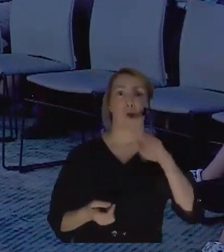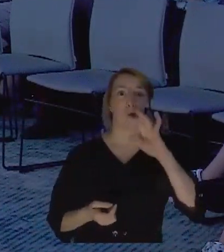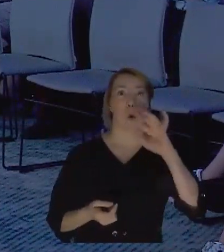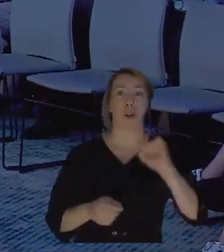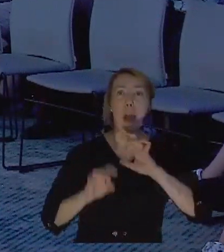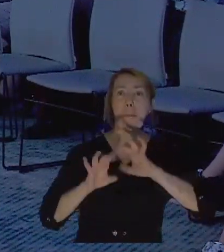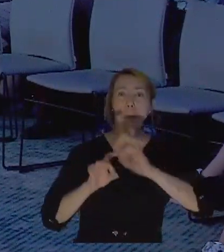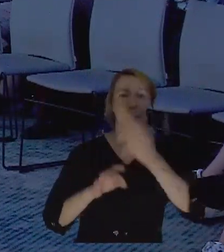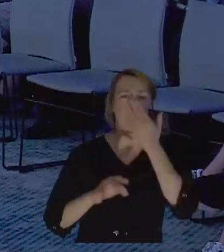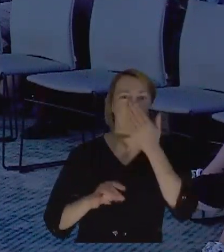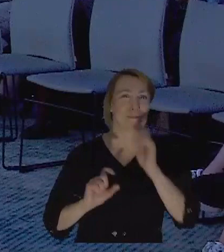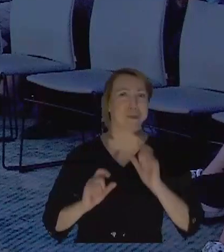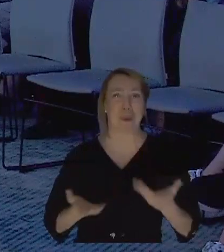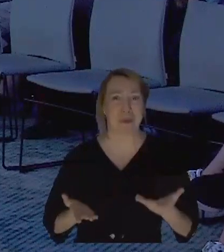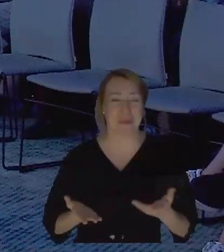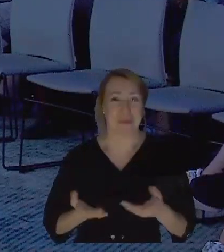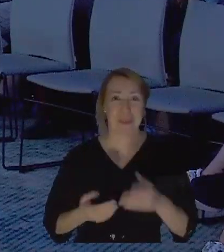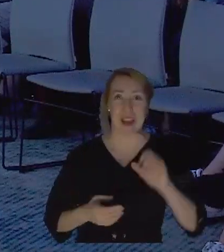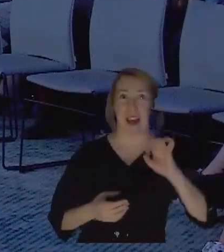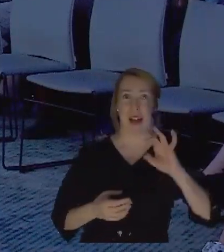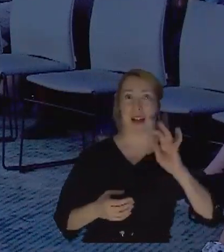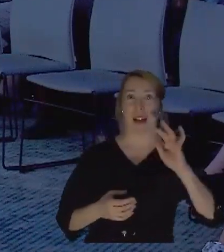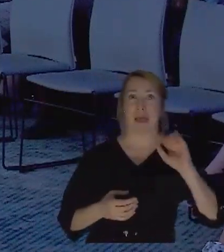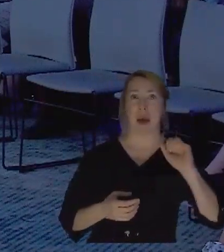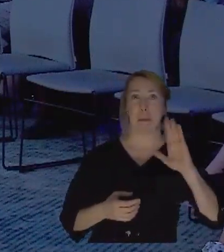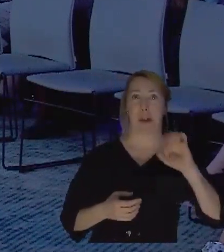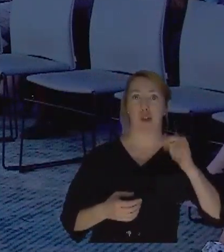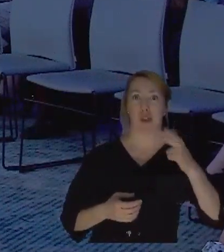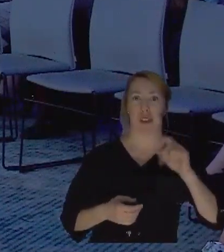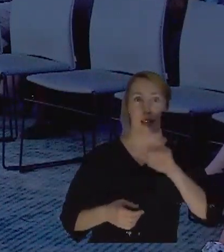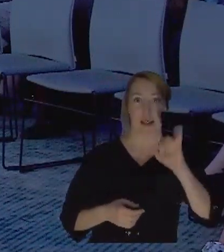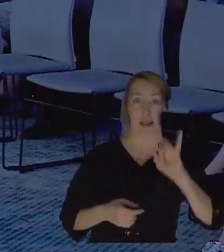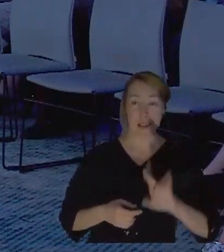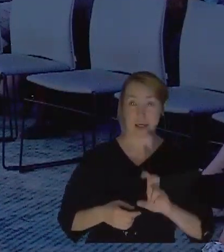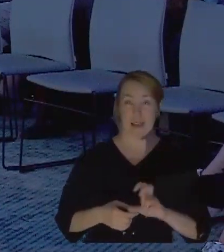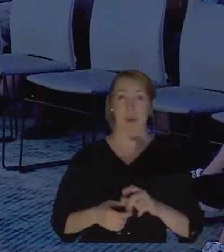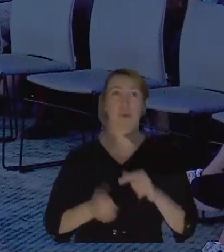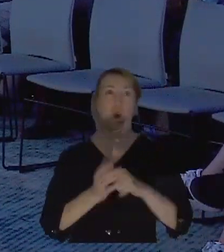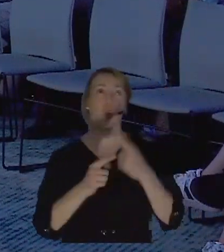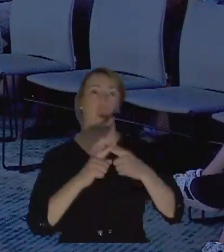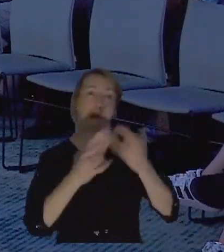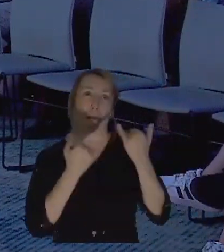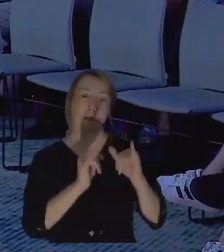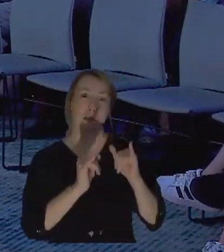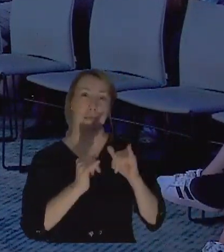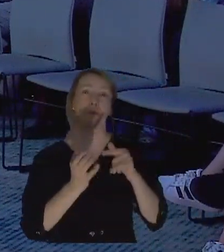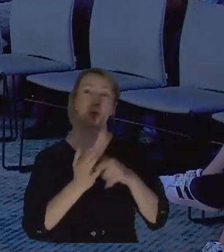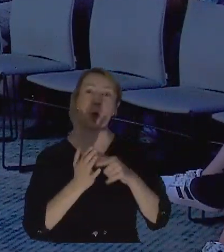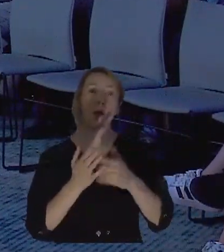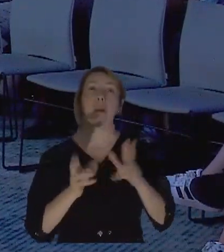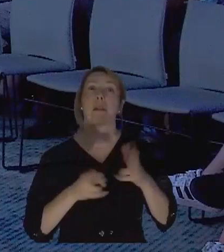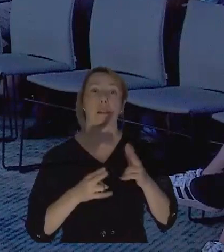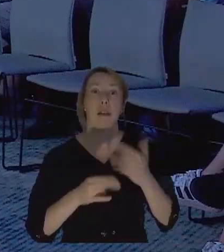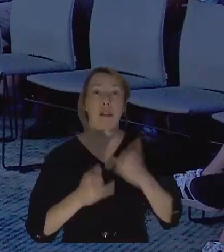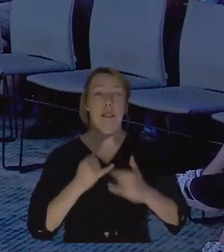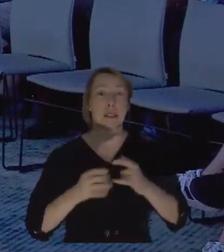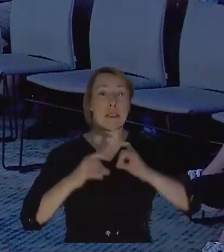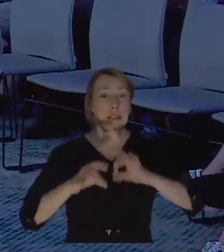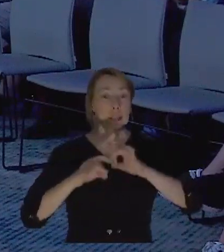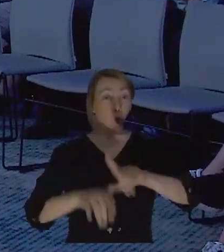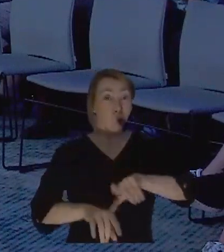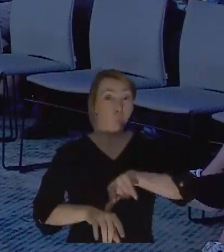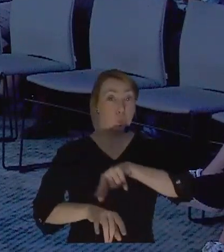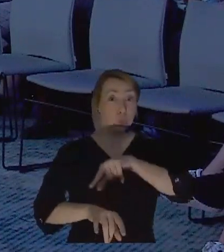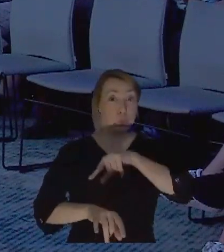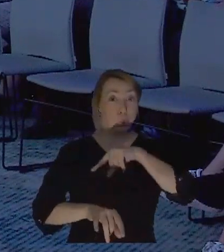biegacza? Agata Basińska-Zych. To jest troszeczkę inny stan i występuje dla wysiłków takich